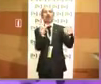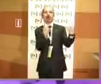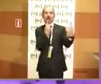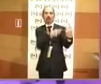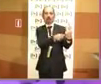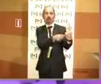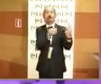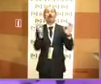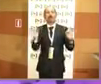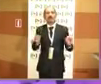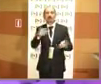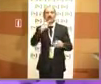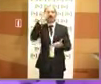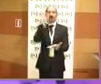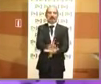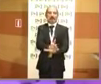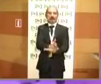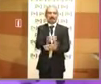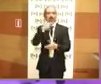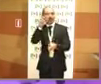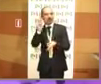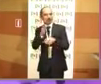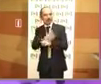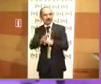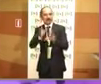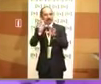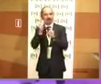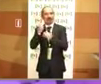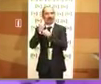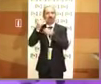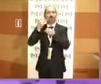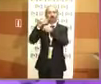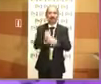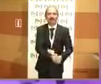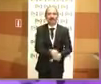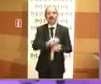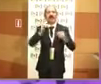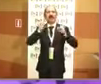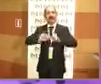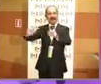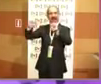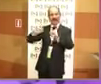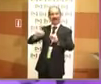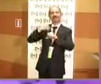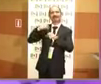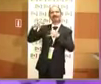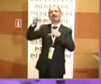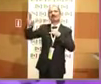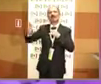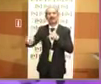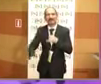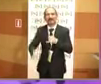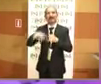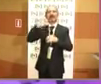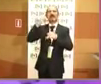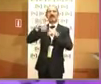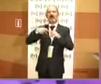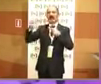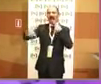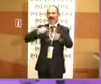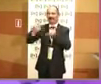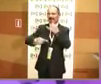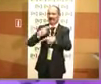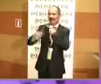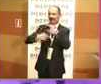dico basta con un partito fondato sugli anti-renziani, gli anti-franceschiniani, gli anti-orlandiani,